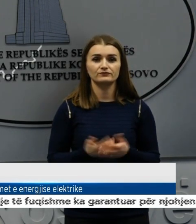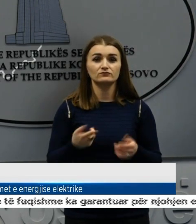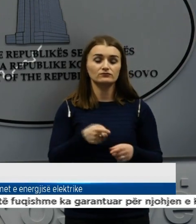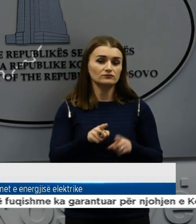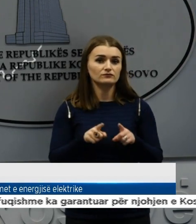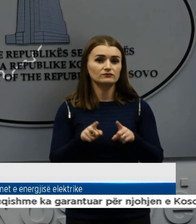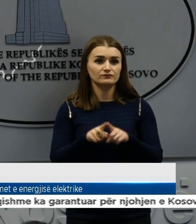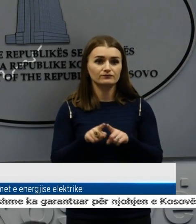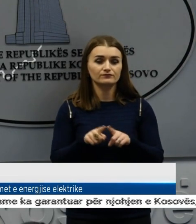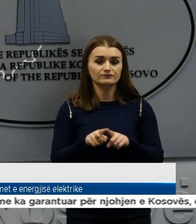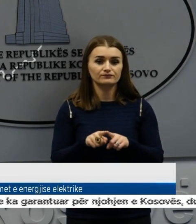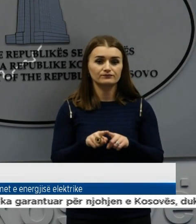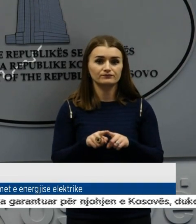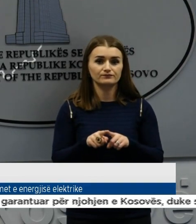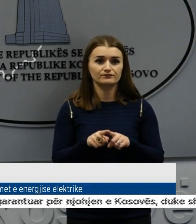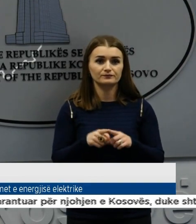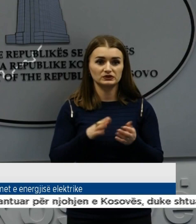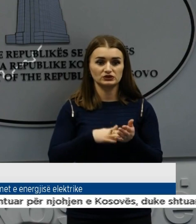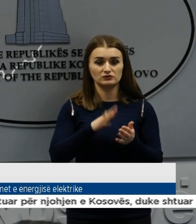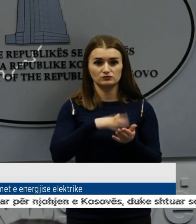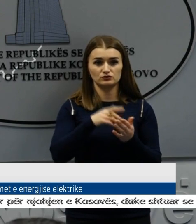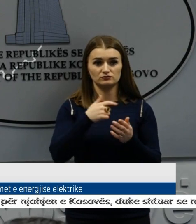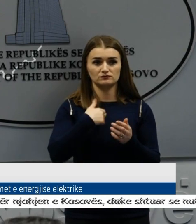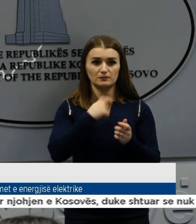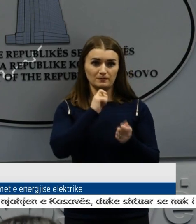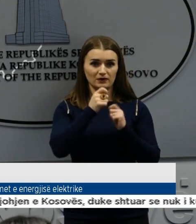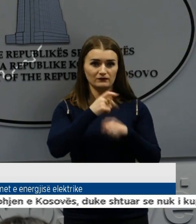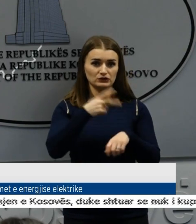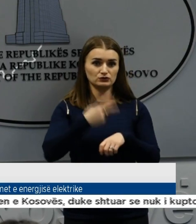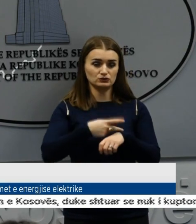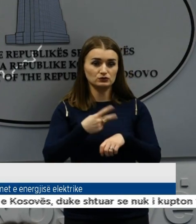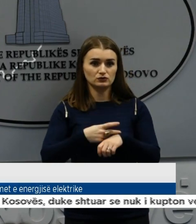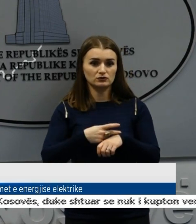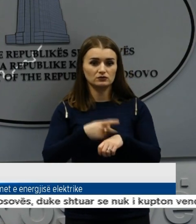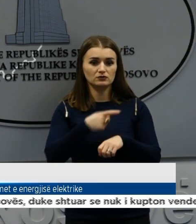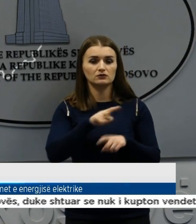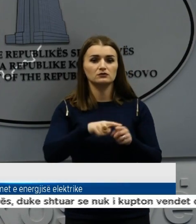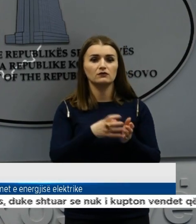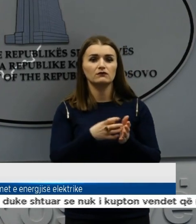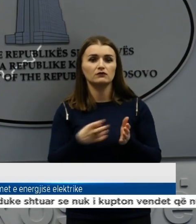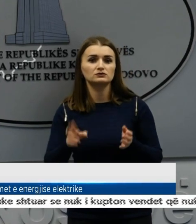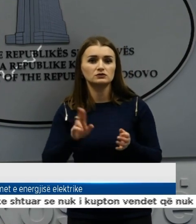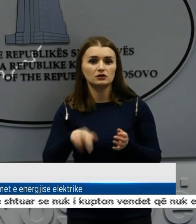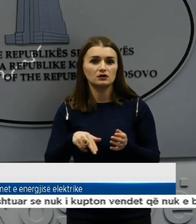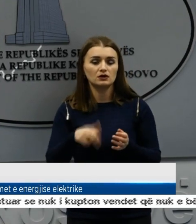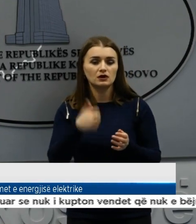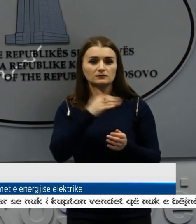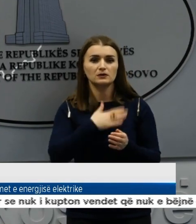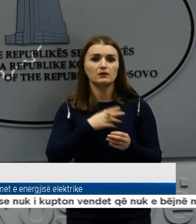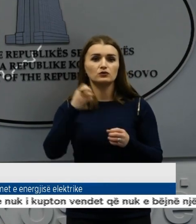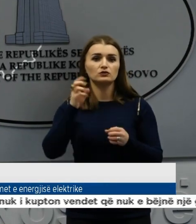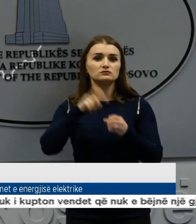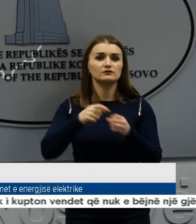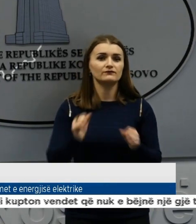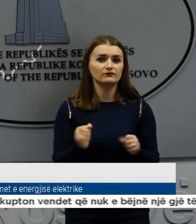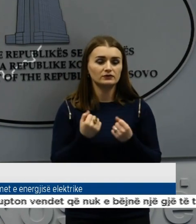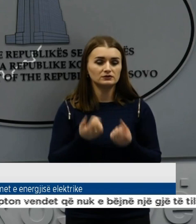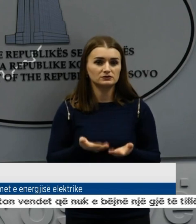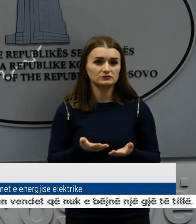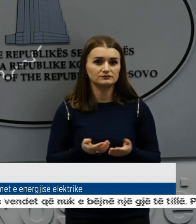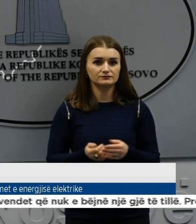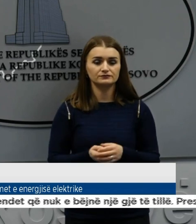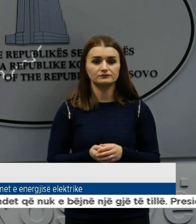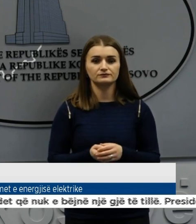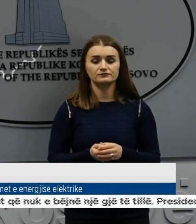kufizimet që ka qenë planifikuar për 2 orë në fakt të zgjas për më shumë orë. Dhe kërkesa e KEDZ-it